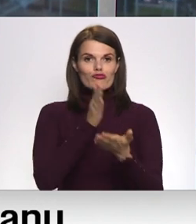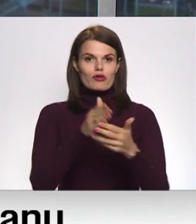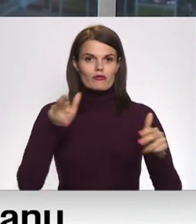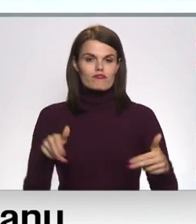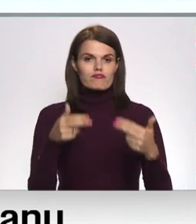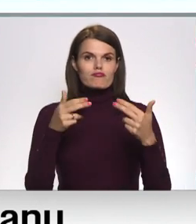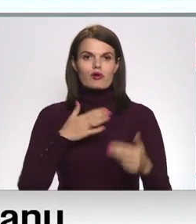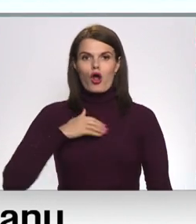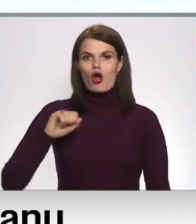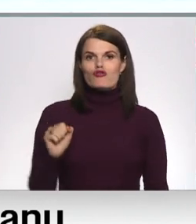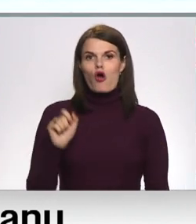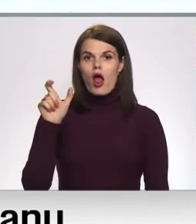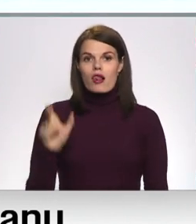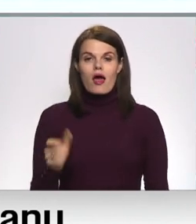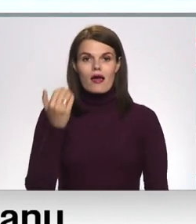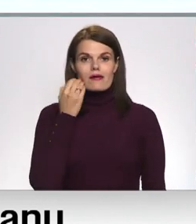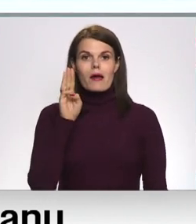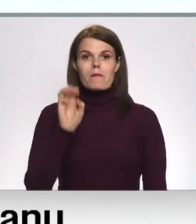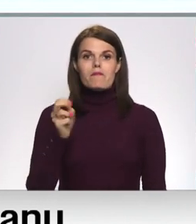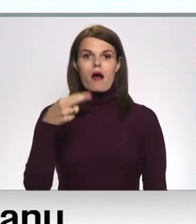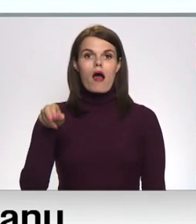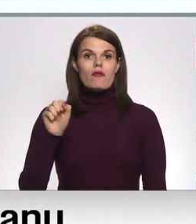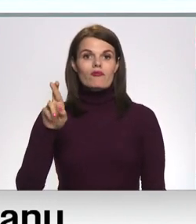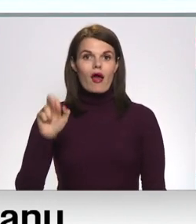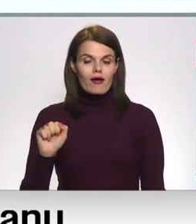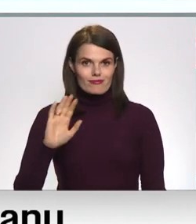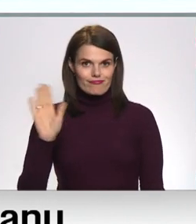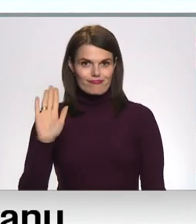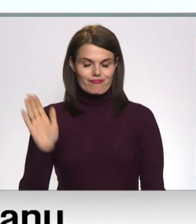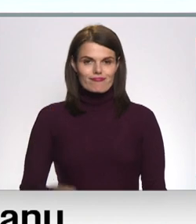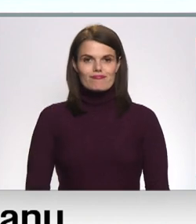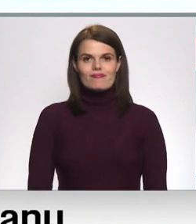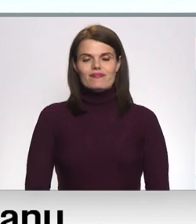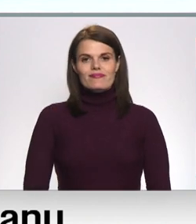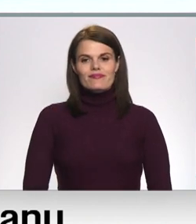kolēģi Madaru Līcīti, kuru seko līdz sarunām. Madaru, sveicināti!